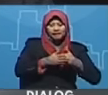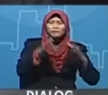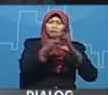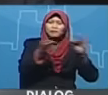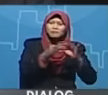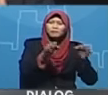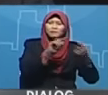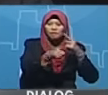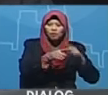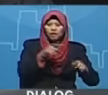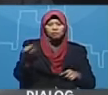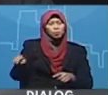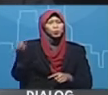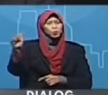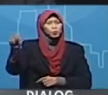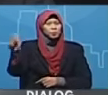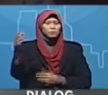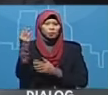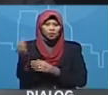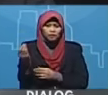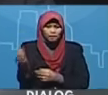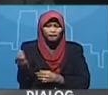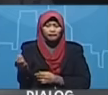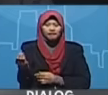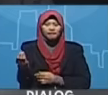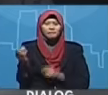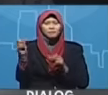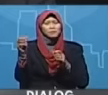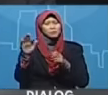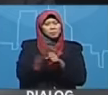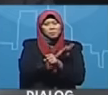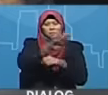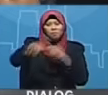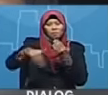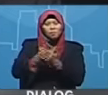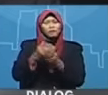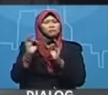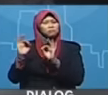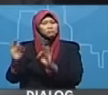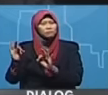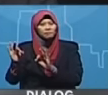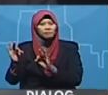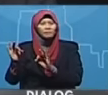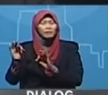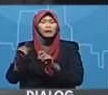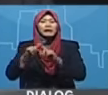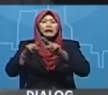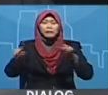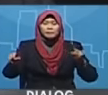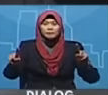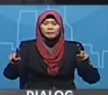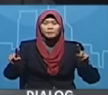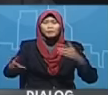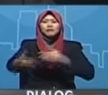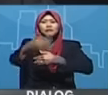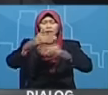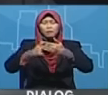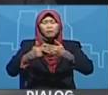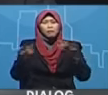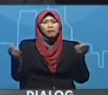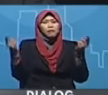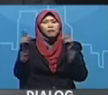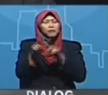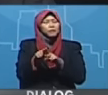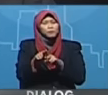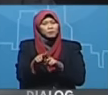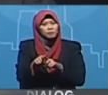mereka, package ni bagus, murah dan telah memenuhi semua keperluan masa umrah. Tapi apa yang berlaku apabila dah balik